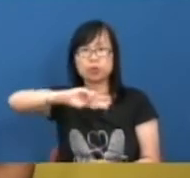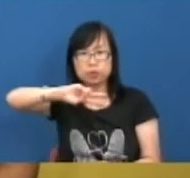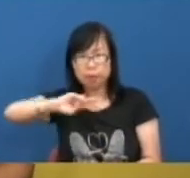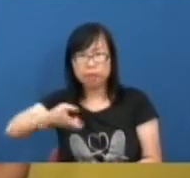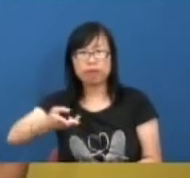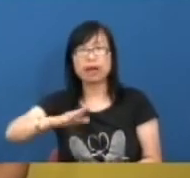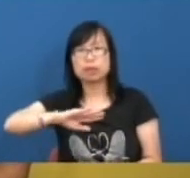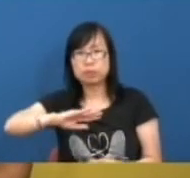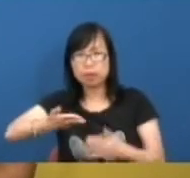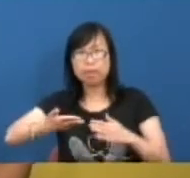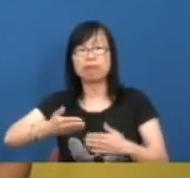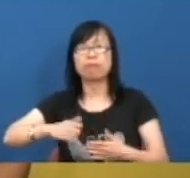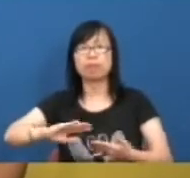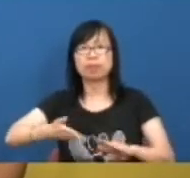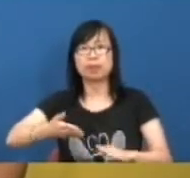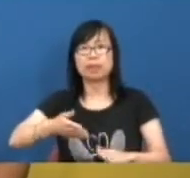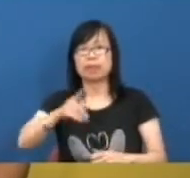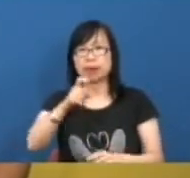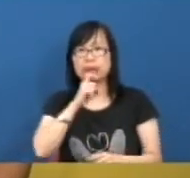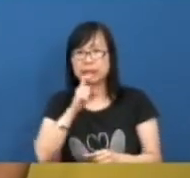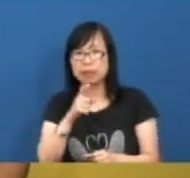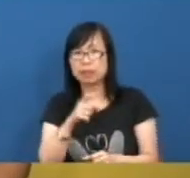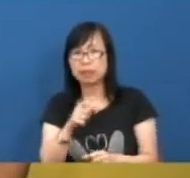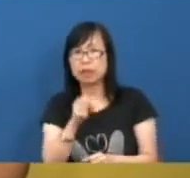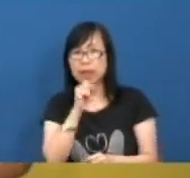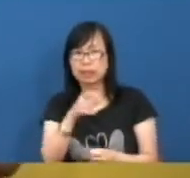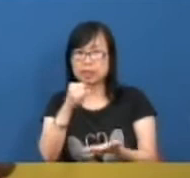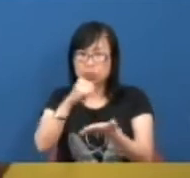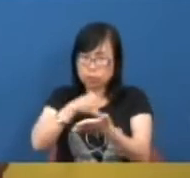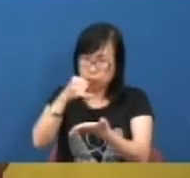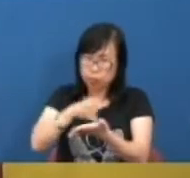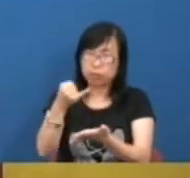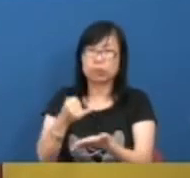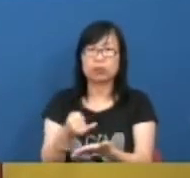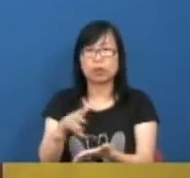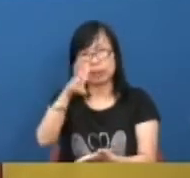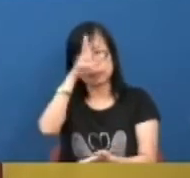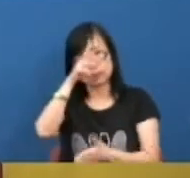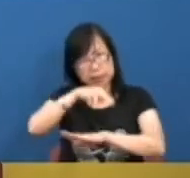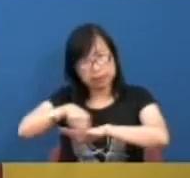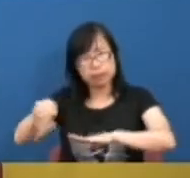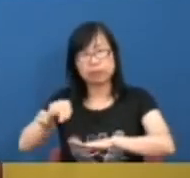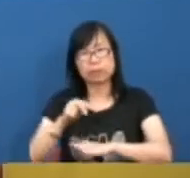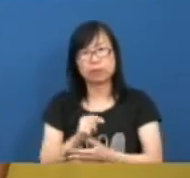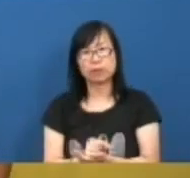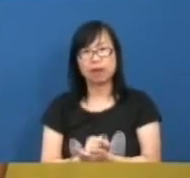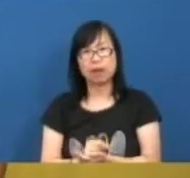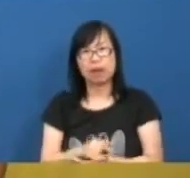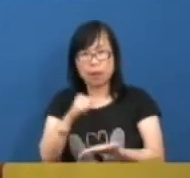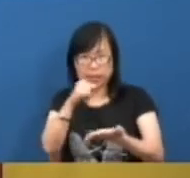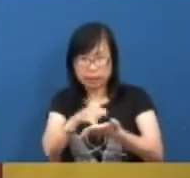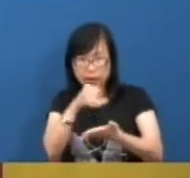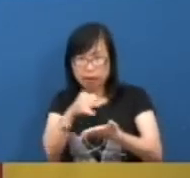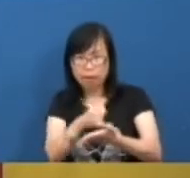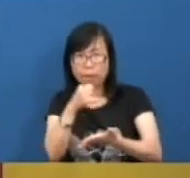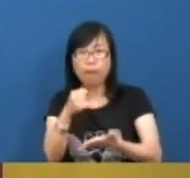誘因你越少排放，你喺個稅務優惠或者呢個政策上呢，你或者差餉啊